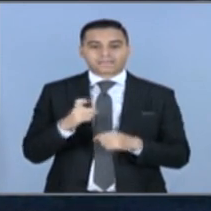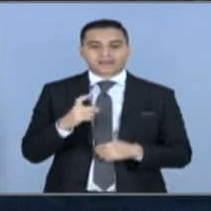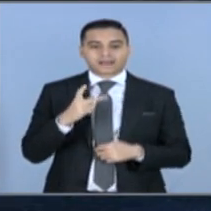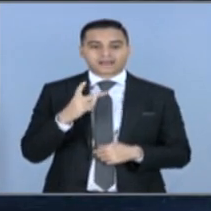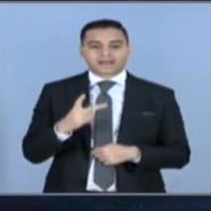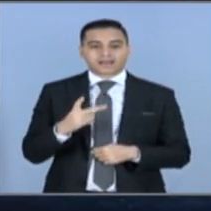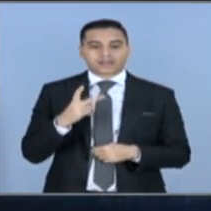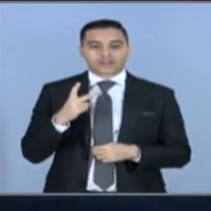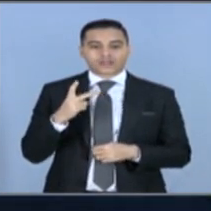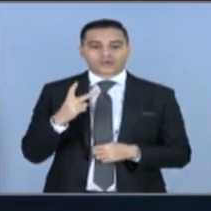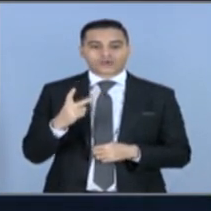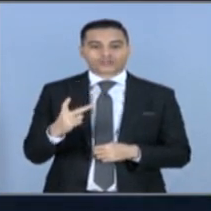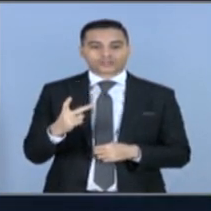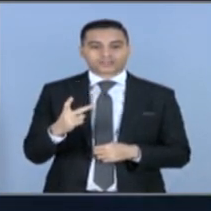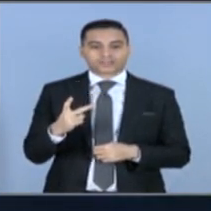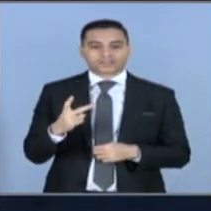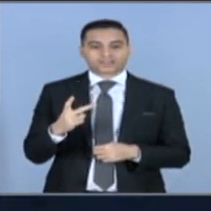زائد